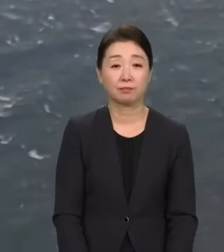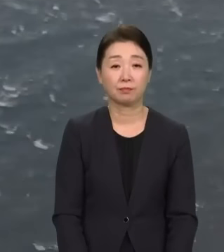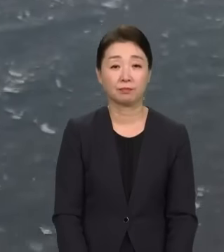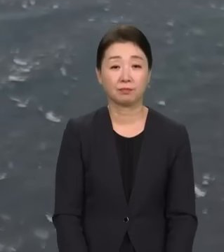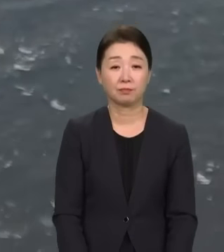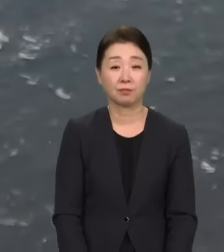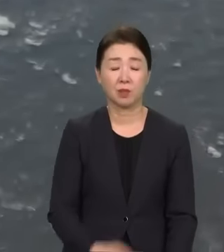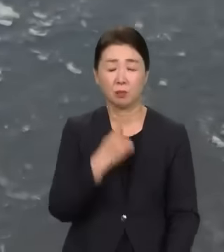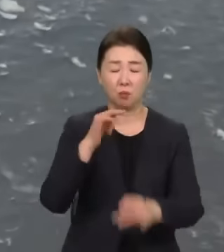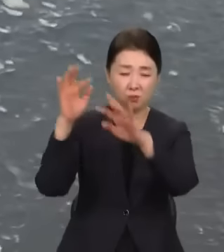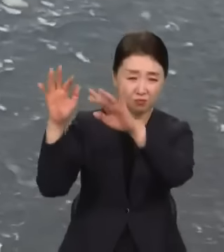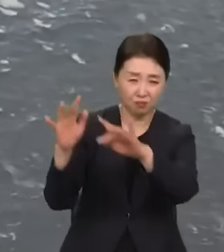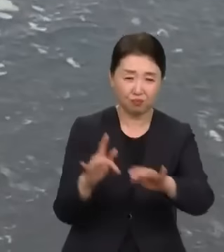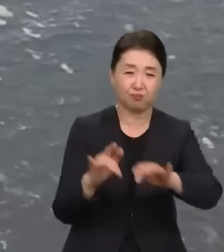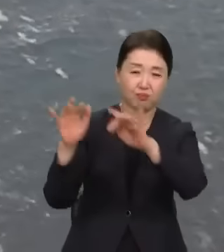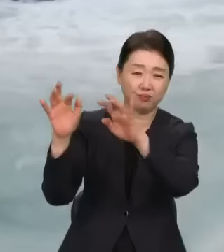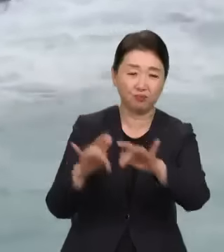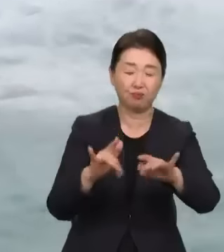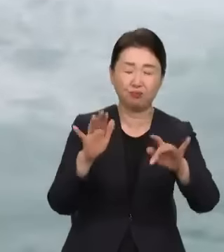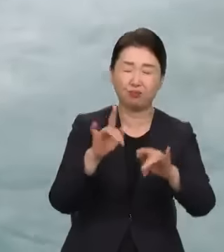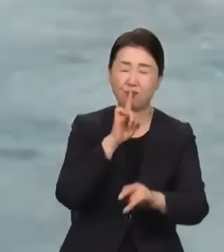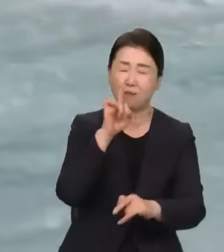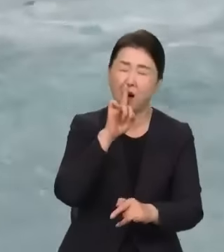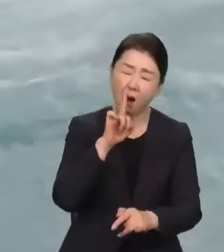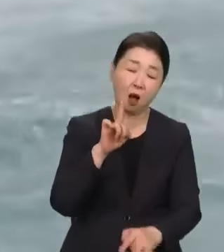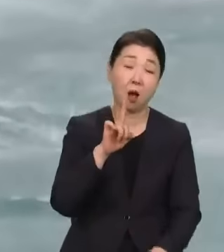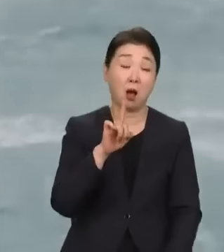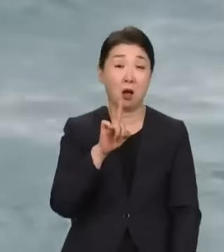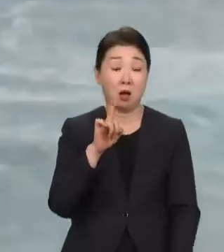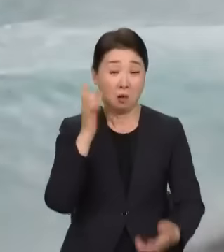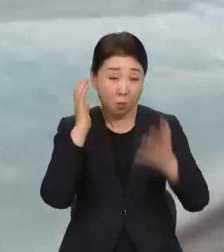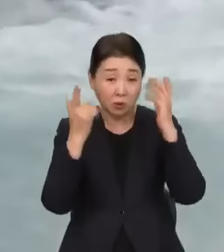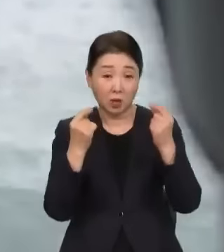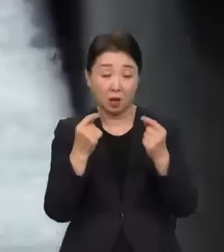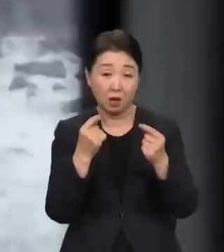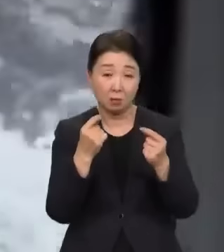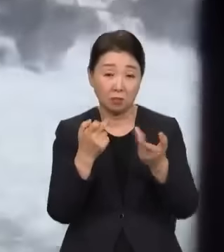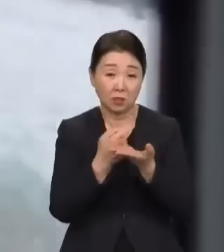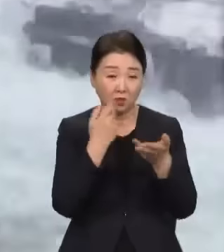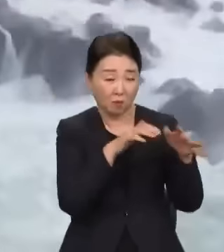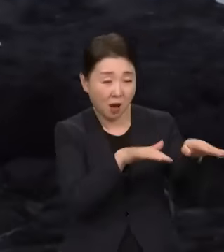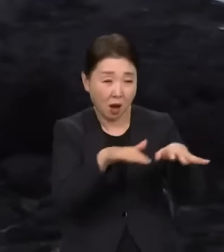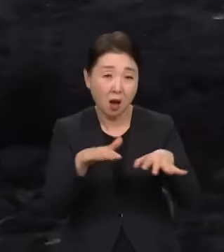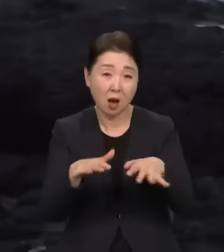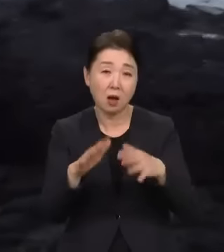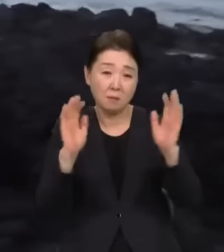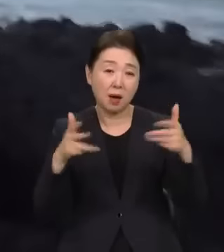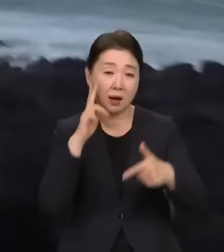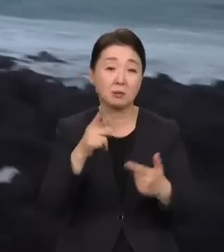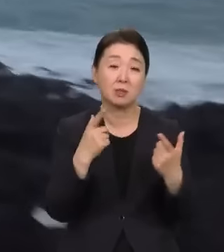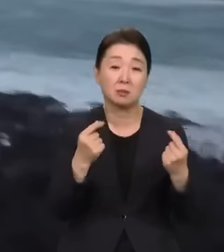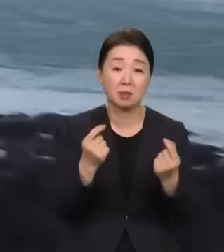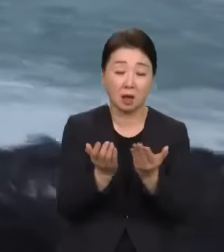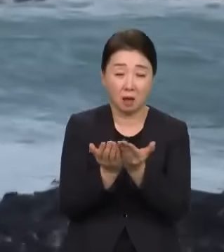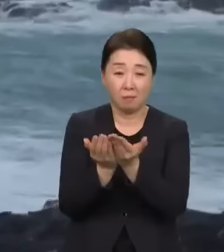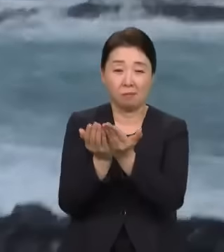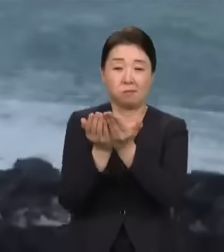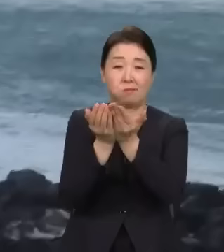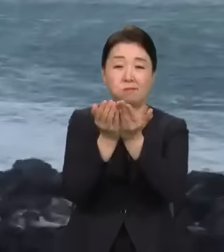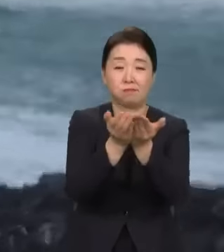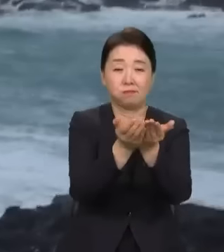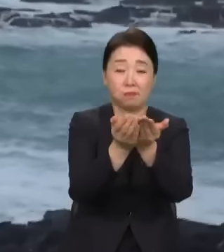폭설 소식으로 전국이 떠들썩했던 지난달 27일 제주 해안가는 바람이 거셌습니다. 큰 함정 정도만 바다